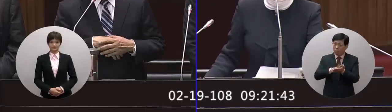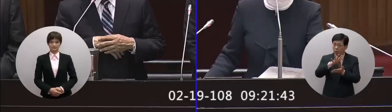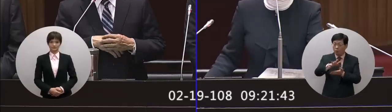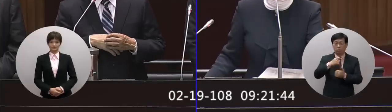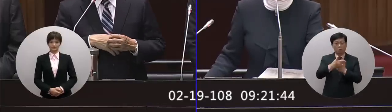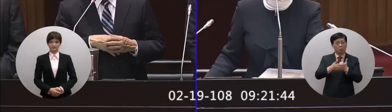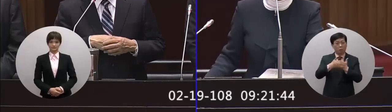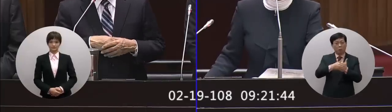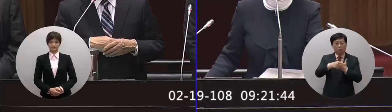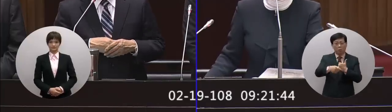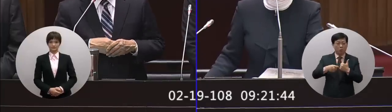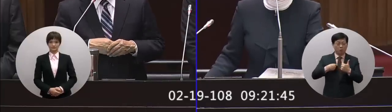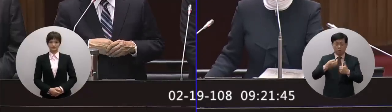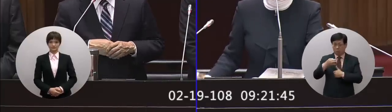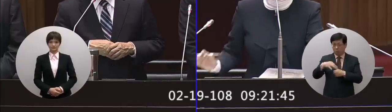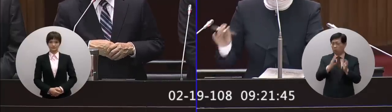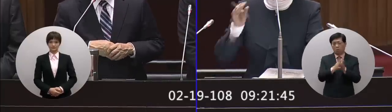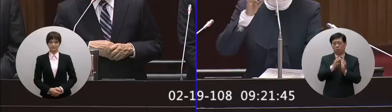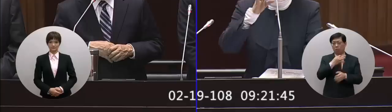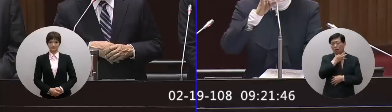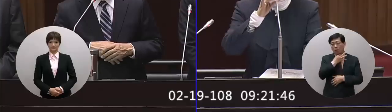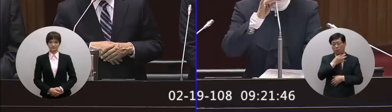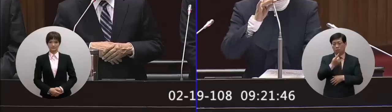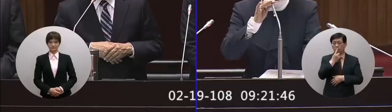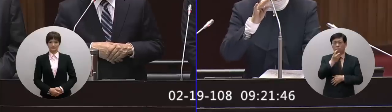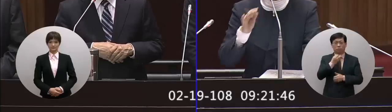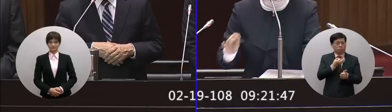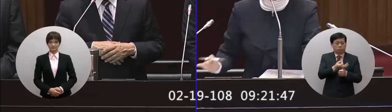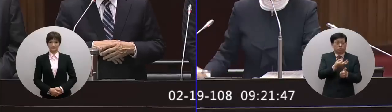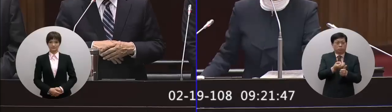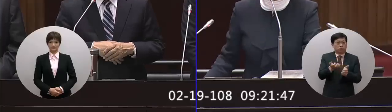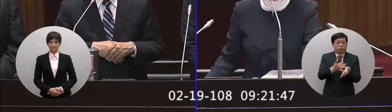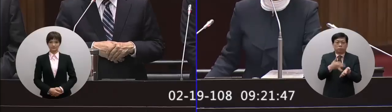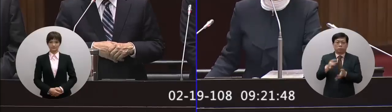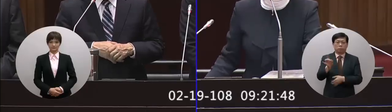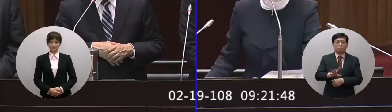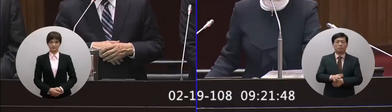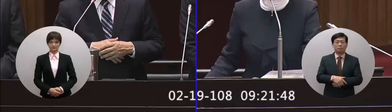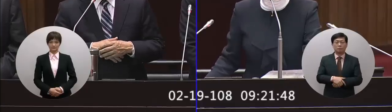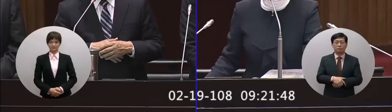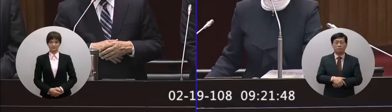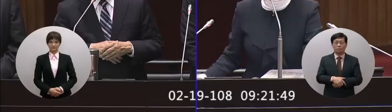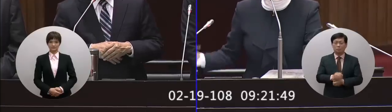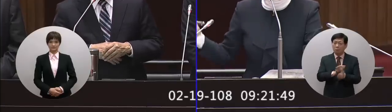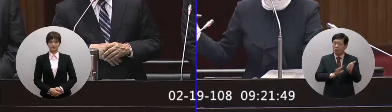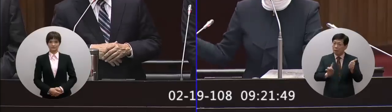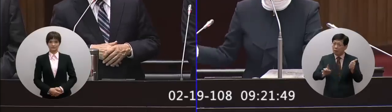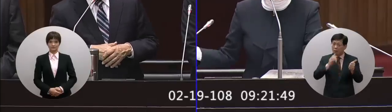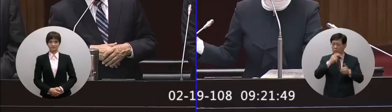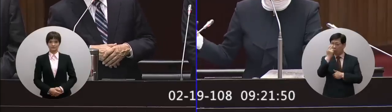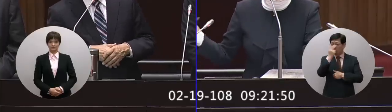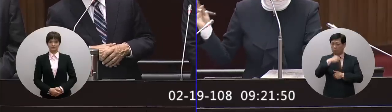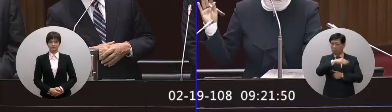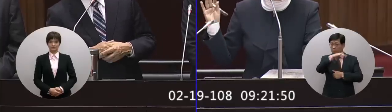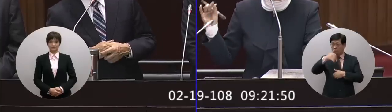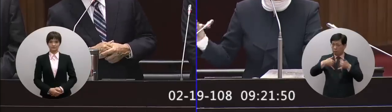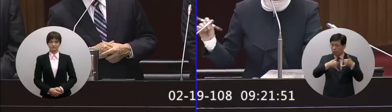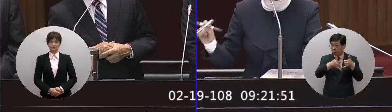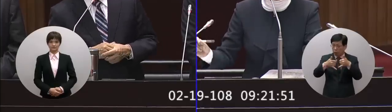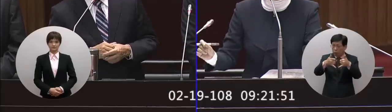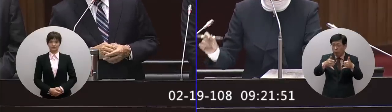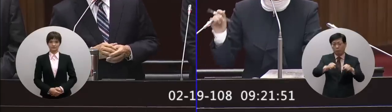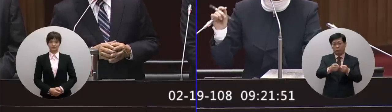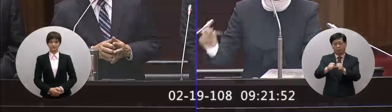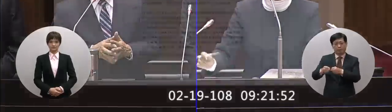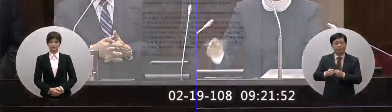养护经费困窘，中央也从来没有补助过预算可以支应，所以导致这些危险的山区道路只能